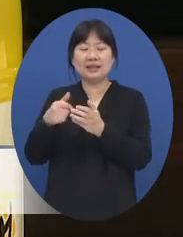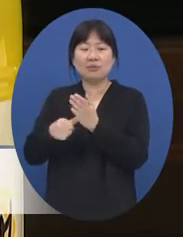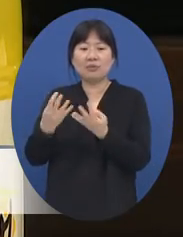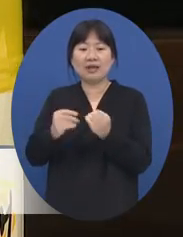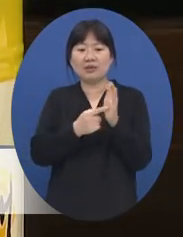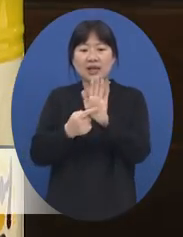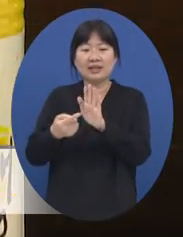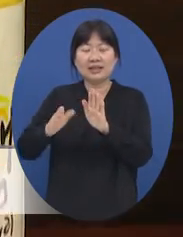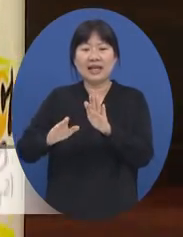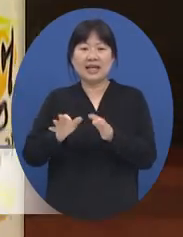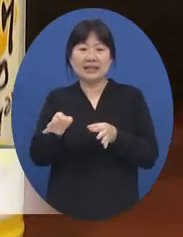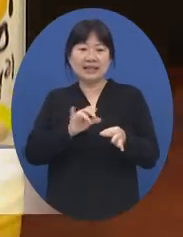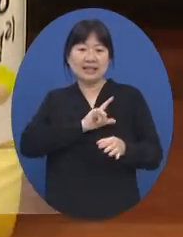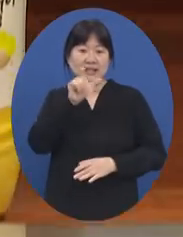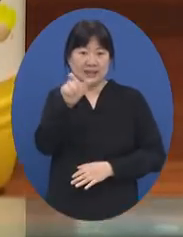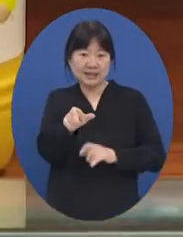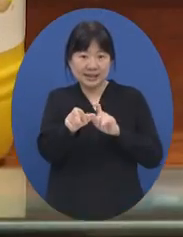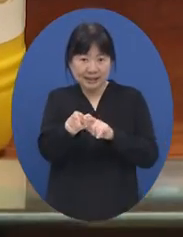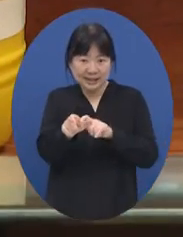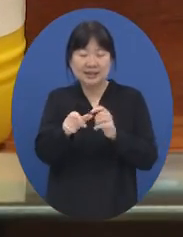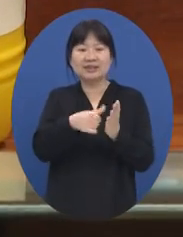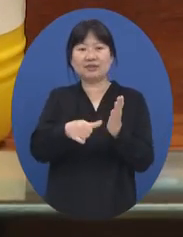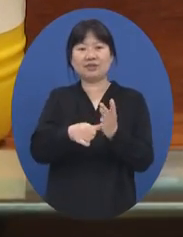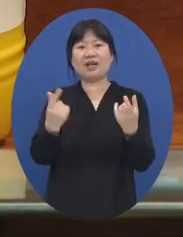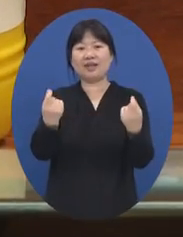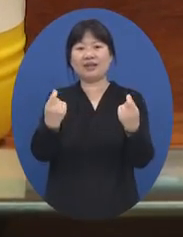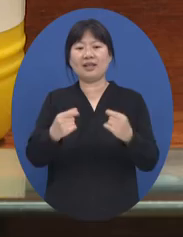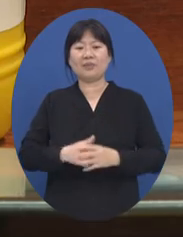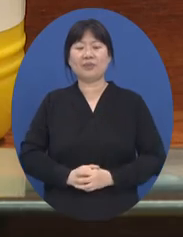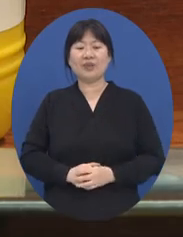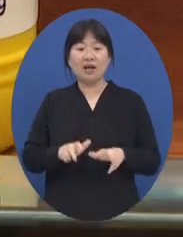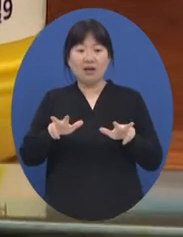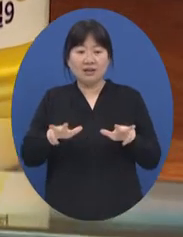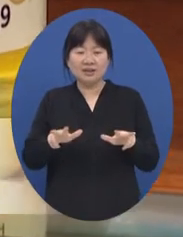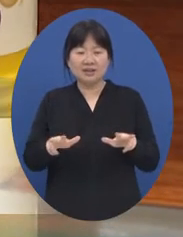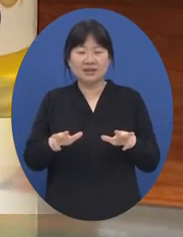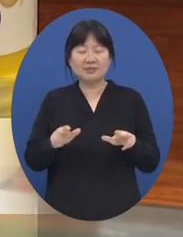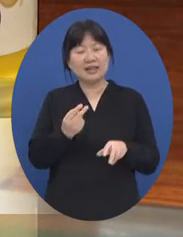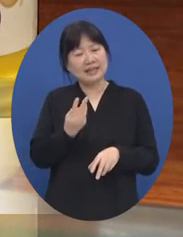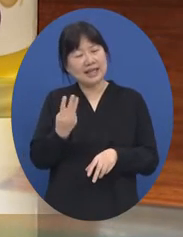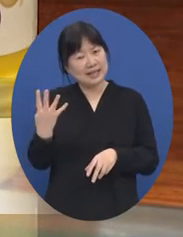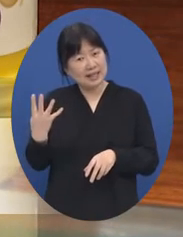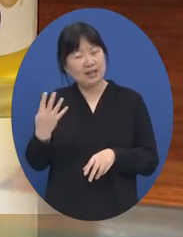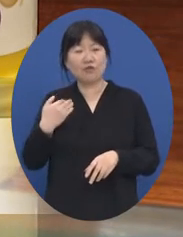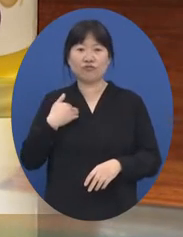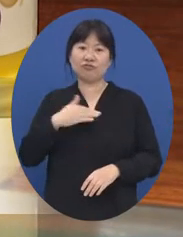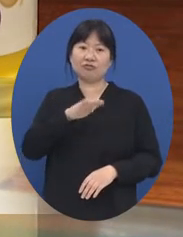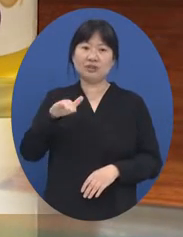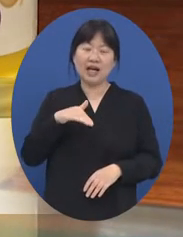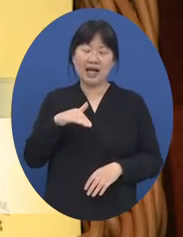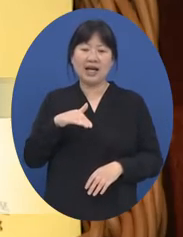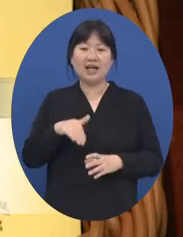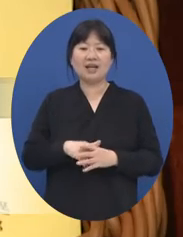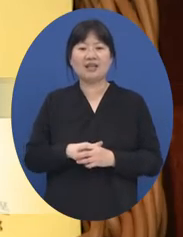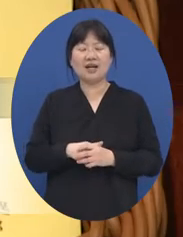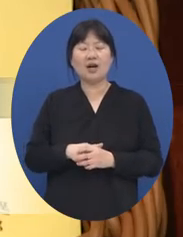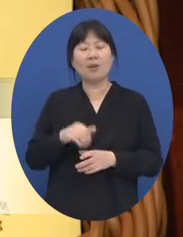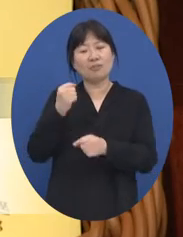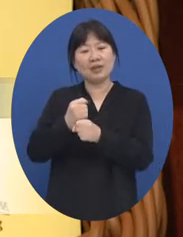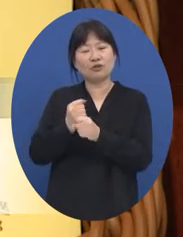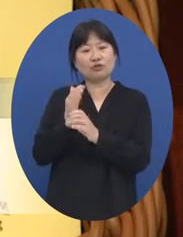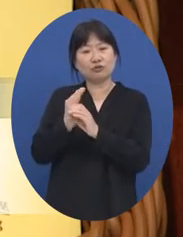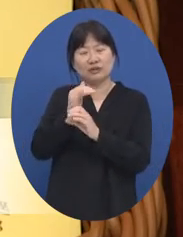많이들 내놓는데, 시장 이름을 내건 PB 상품이라고 보면 됩니다. 지금은 이제 한 세네 가지 정도 우리가 PB